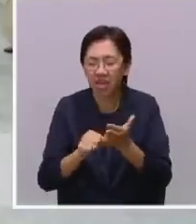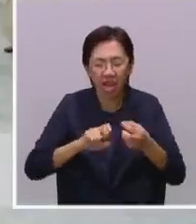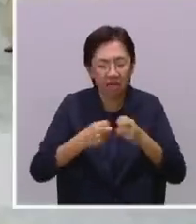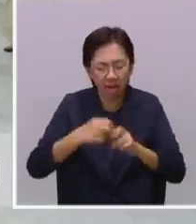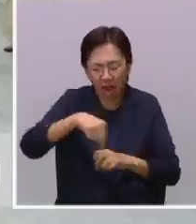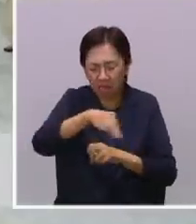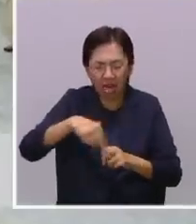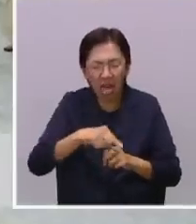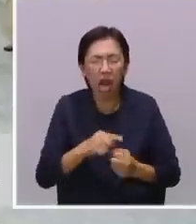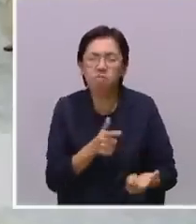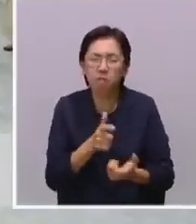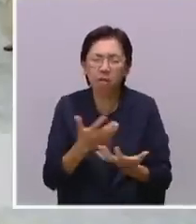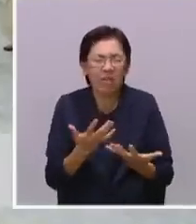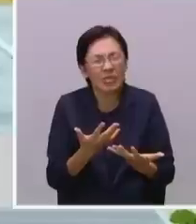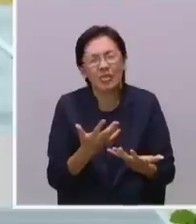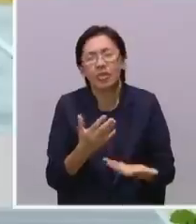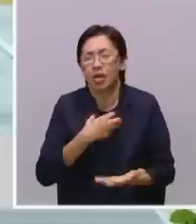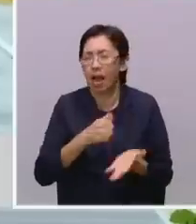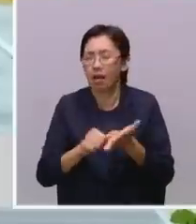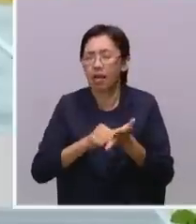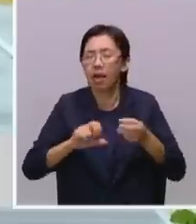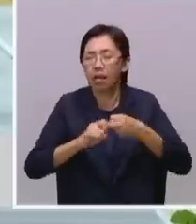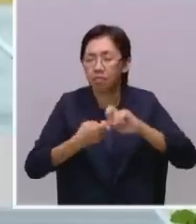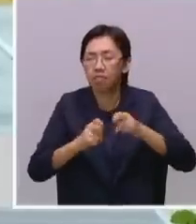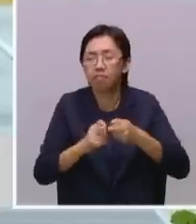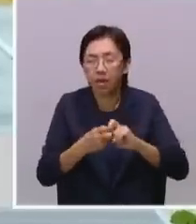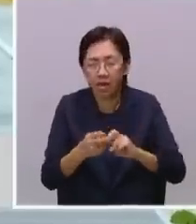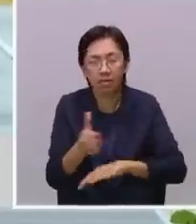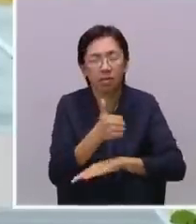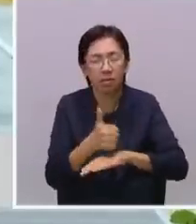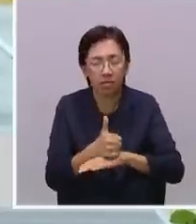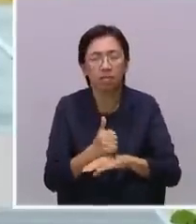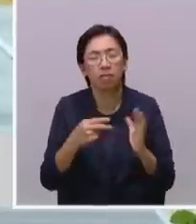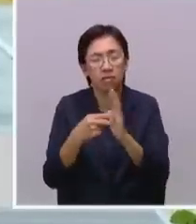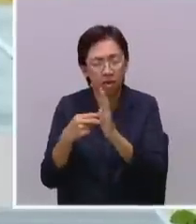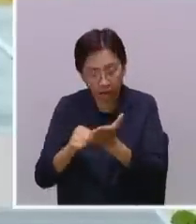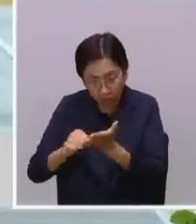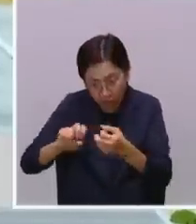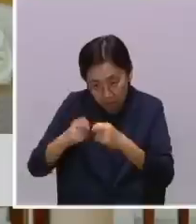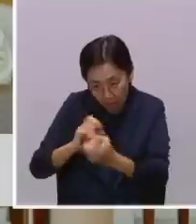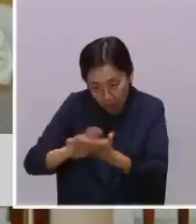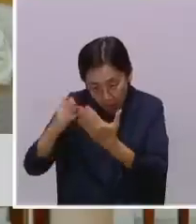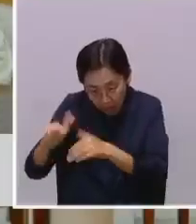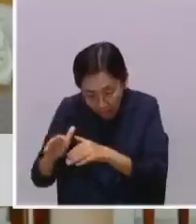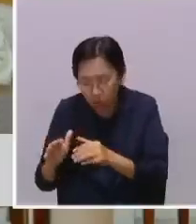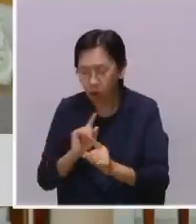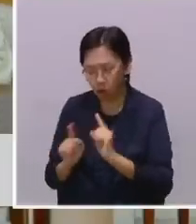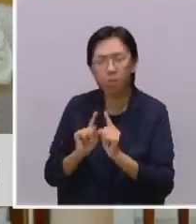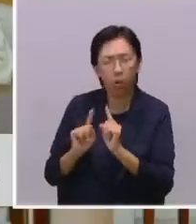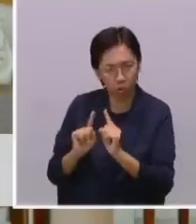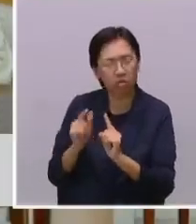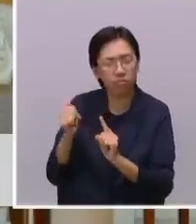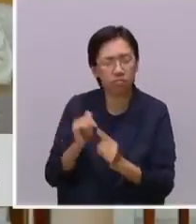ขัดแย้งอยู่แล้วก็จำเป็นต้องเห็นความคืบหน้าในการแก้ปัญหาทางการเมืองของซีเรียก่อนจึงอยากจะกลับมาคุยด้วยค่ะ